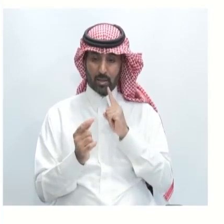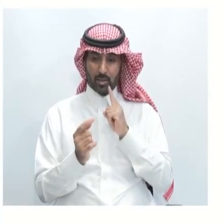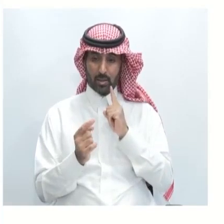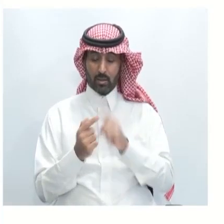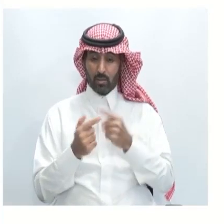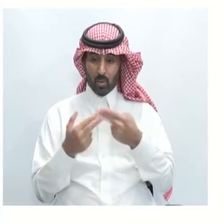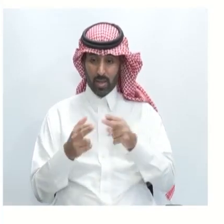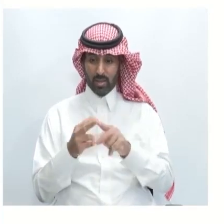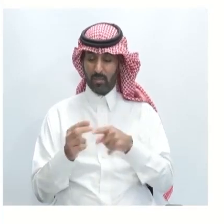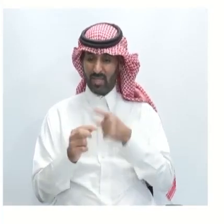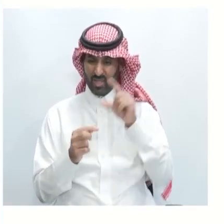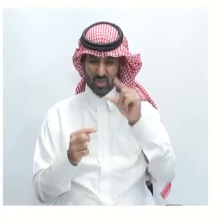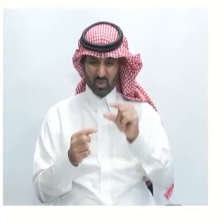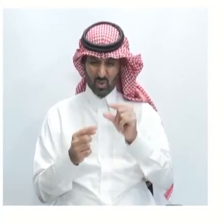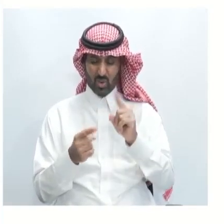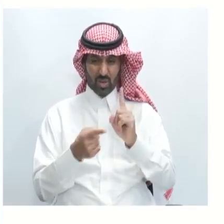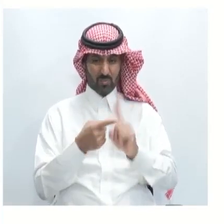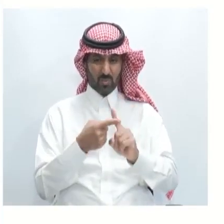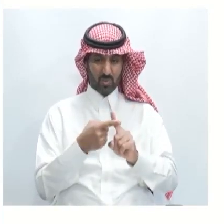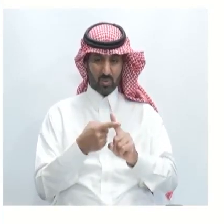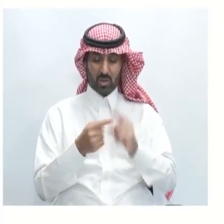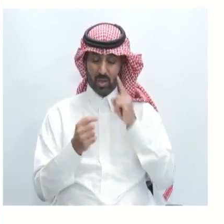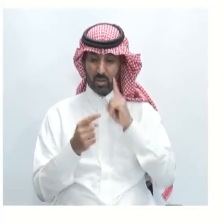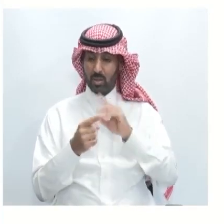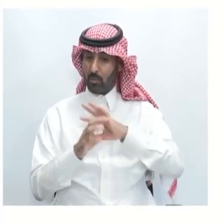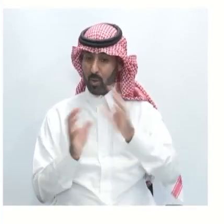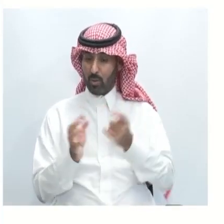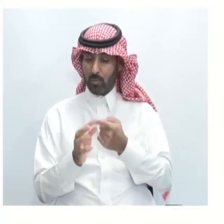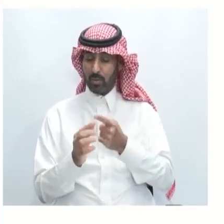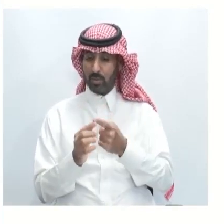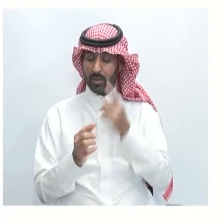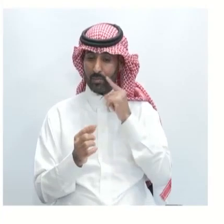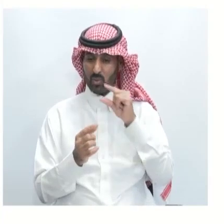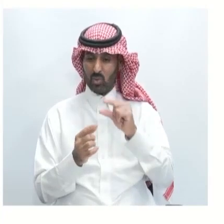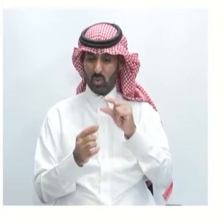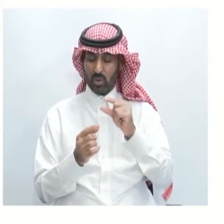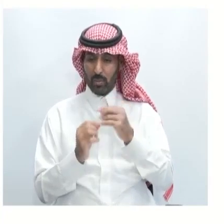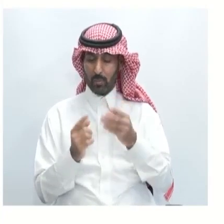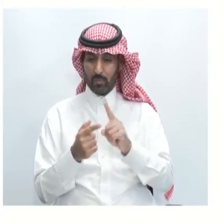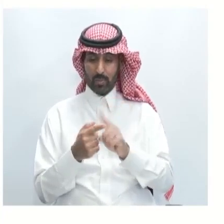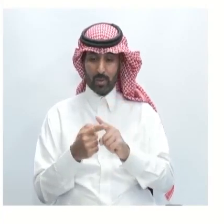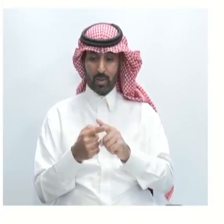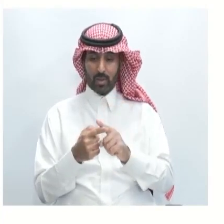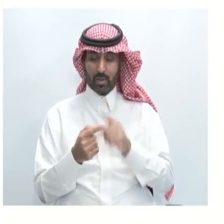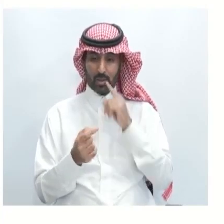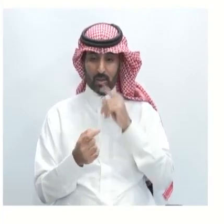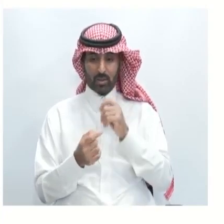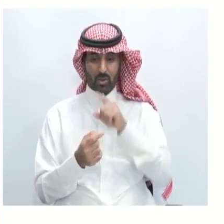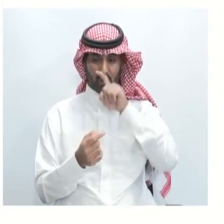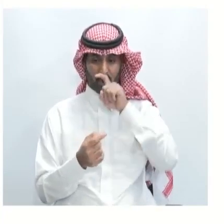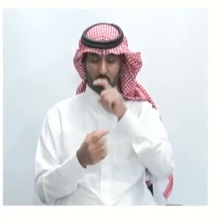صغرى موجبه مقدمه كبرى كليه مقدمه صغرى موجبه موقع تويتر